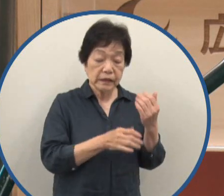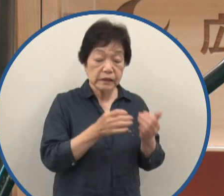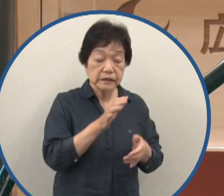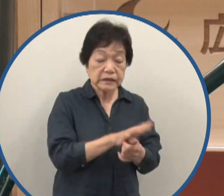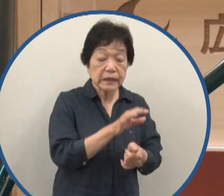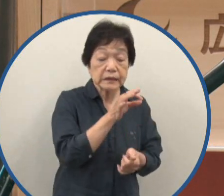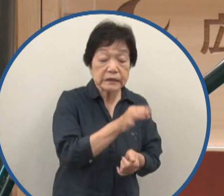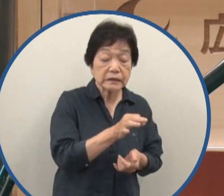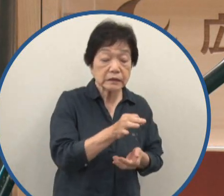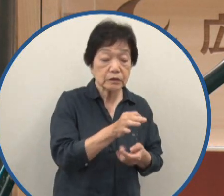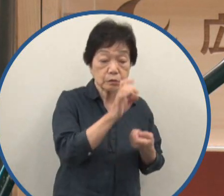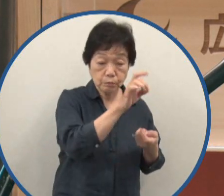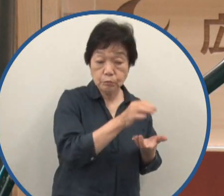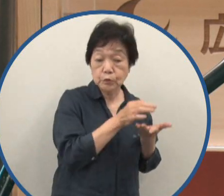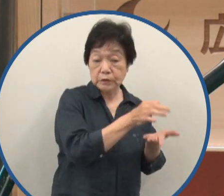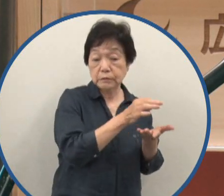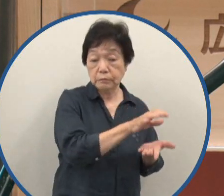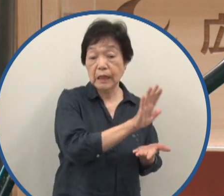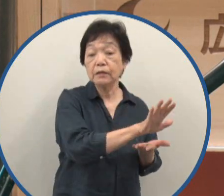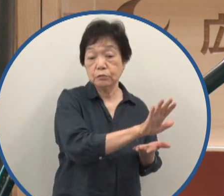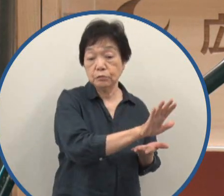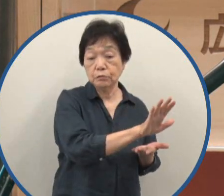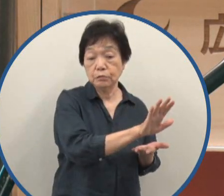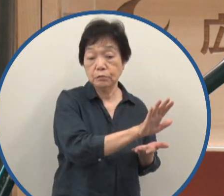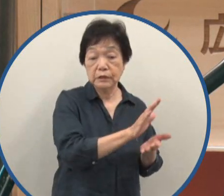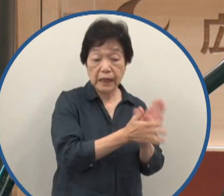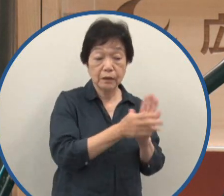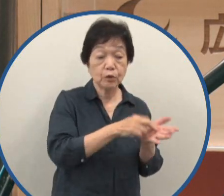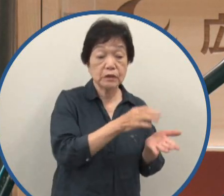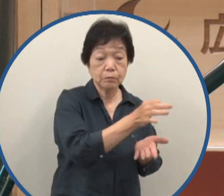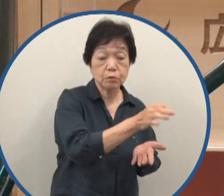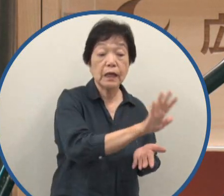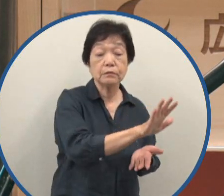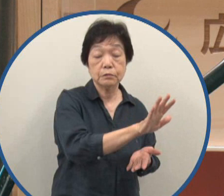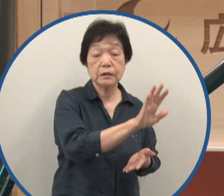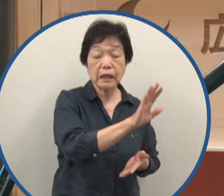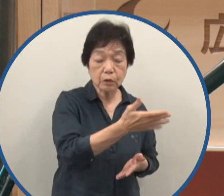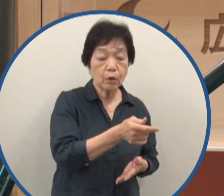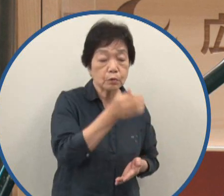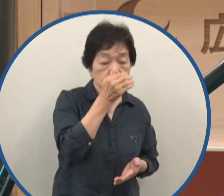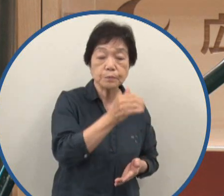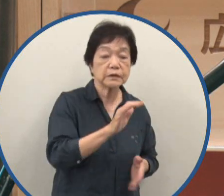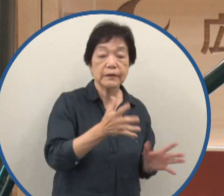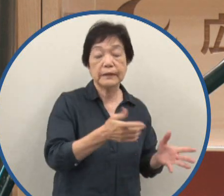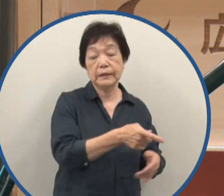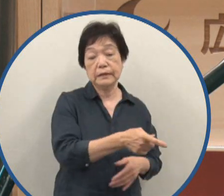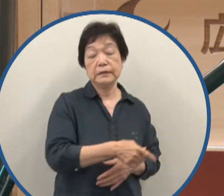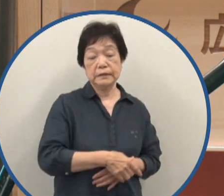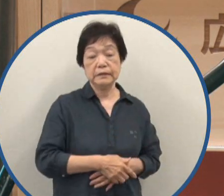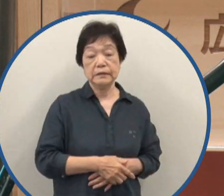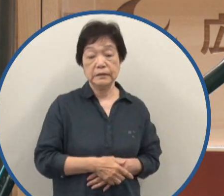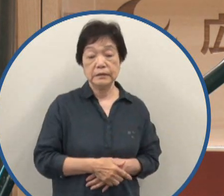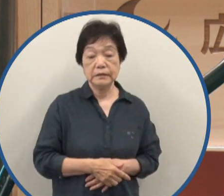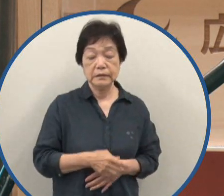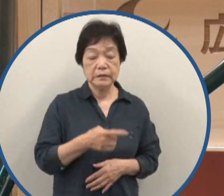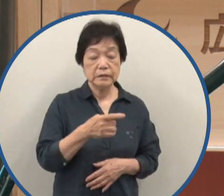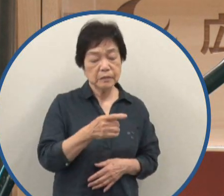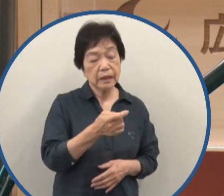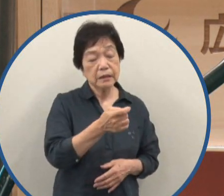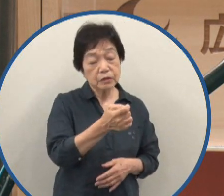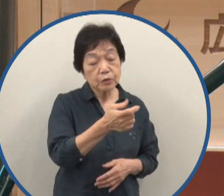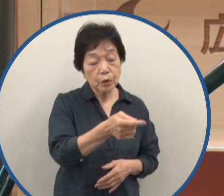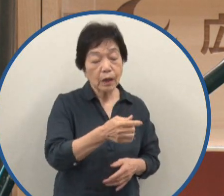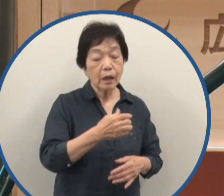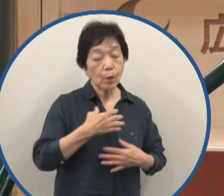付がありますけども、まあ正直言ってなかなか十分ではないんだろうと思うんですね。まあ一部はそれ十分